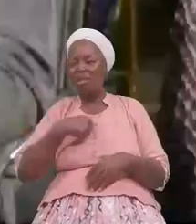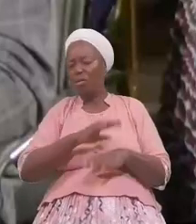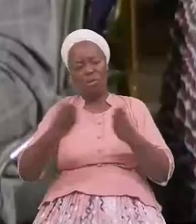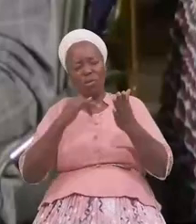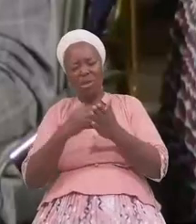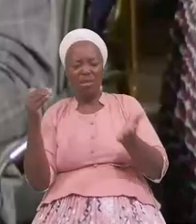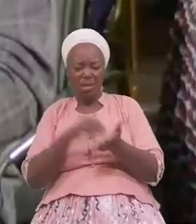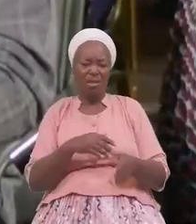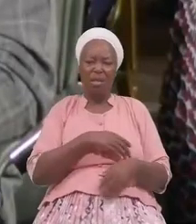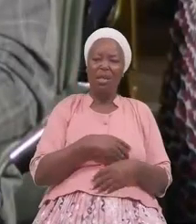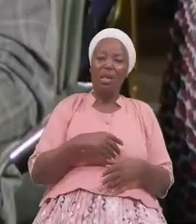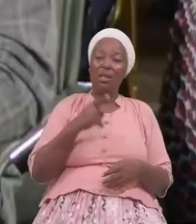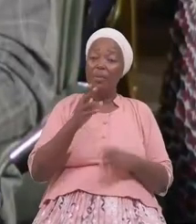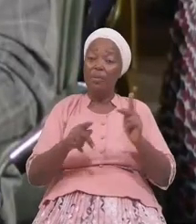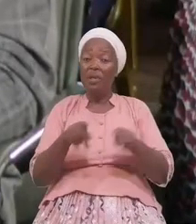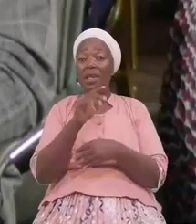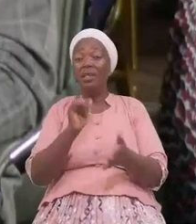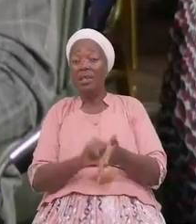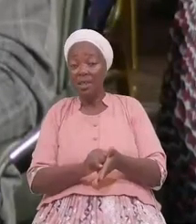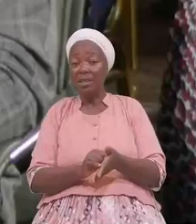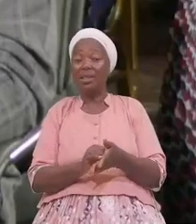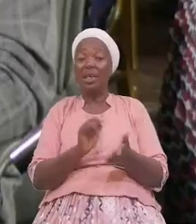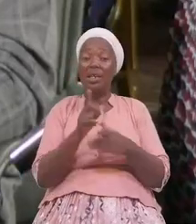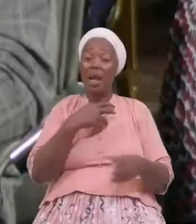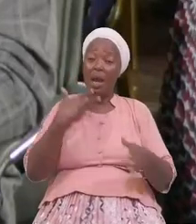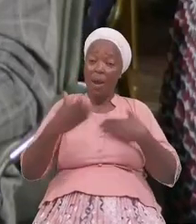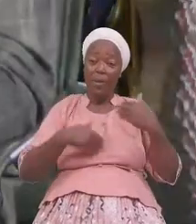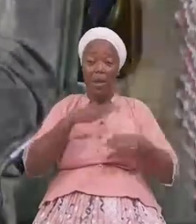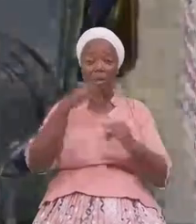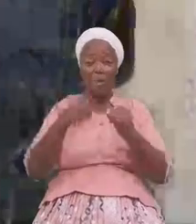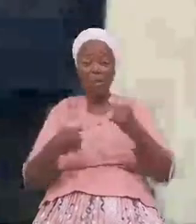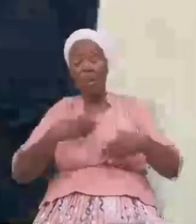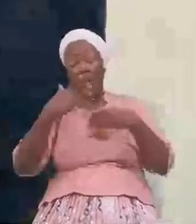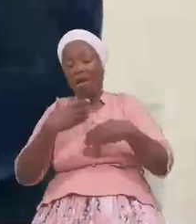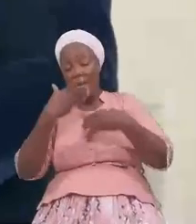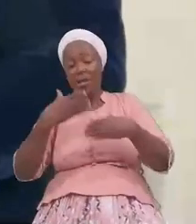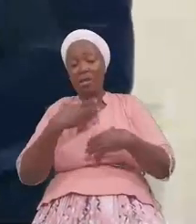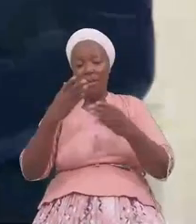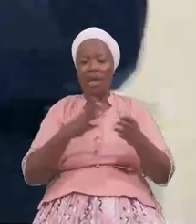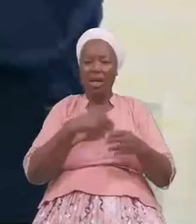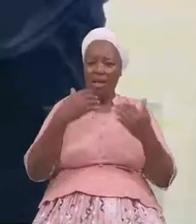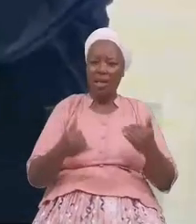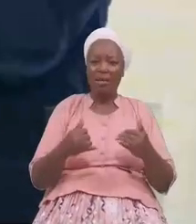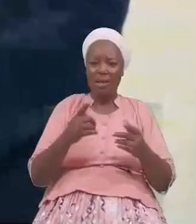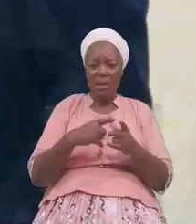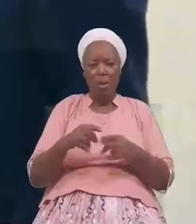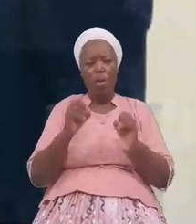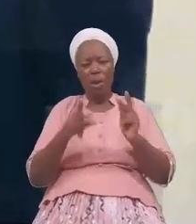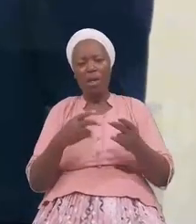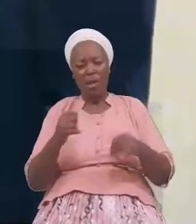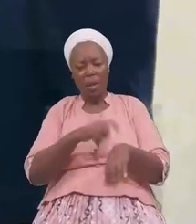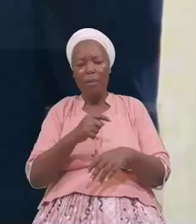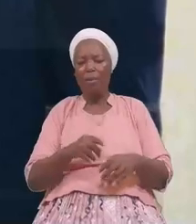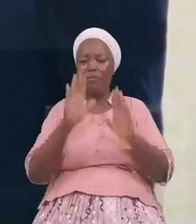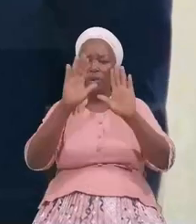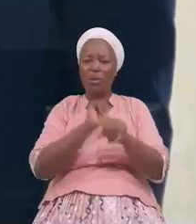gens, ils sont tellement excités au début. Ils crient, crient, crient, crient. Et maintenant, d'accord, le moment des miracles est venu.